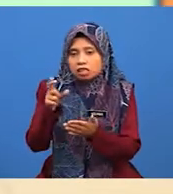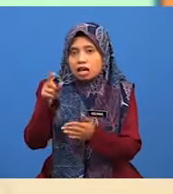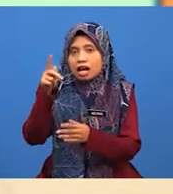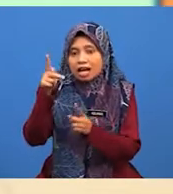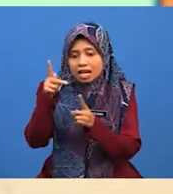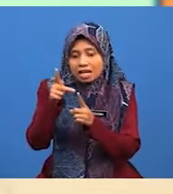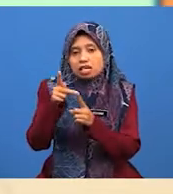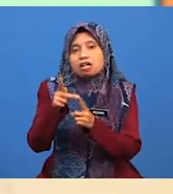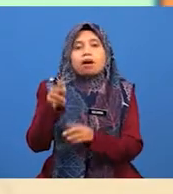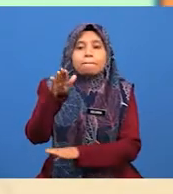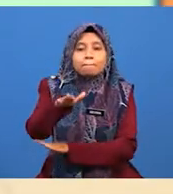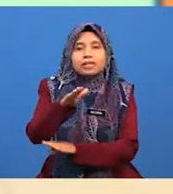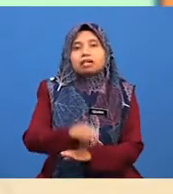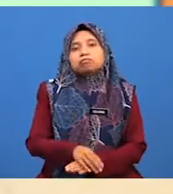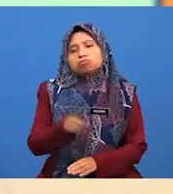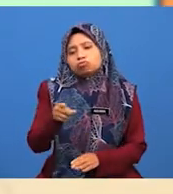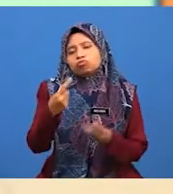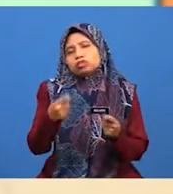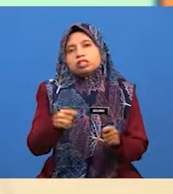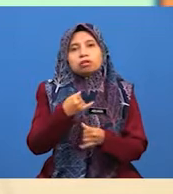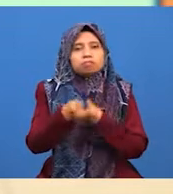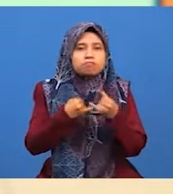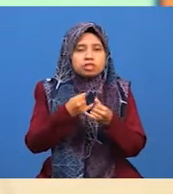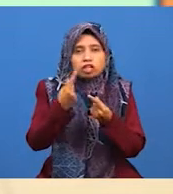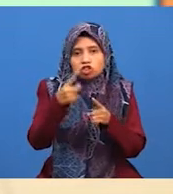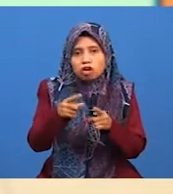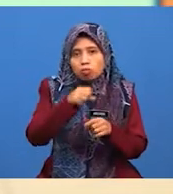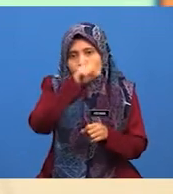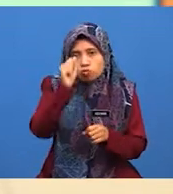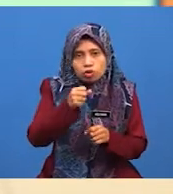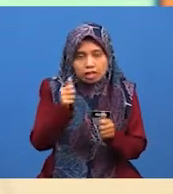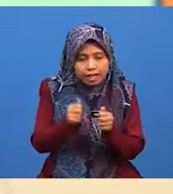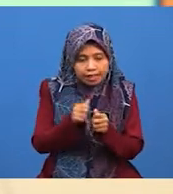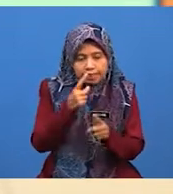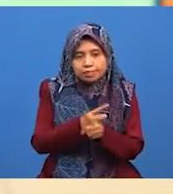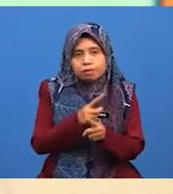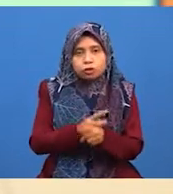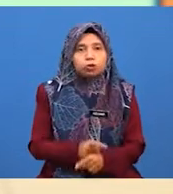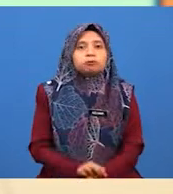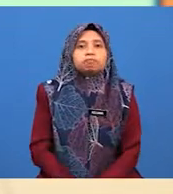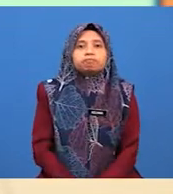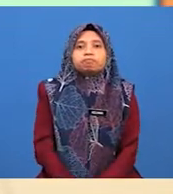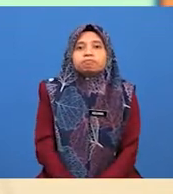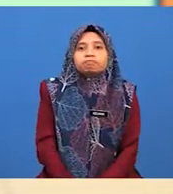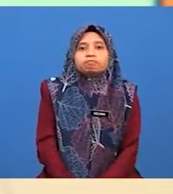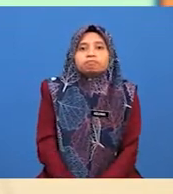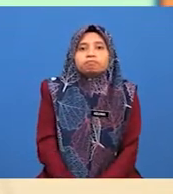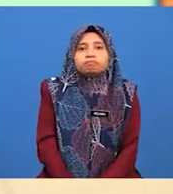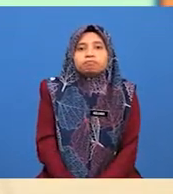murid-murid. Kamu telah berjaya menjawab soalan yang cikgu berikan dengan